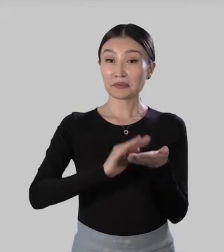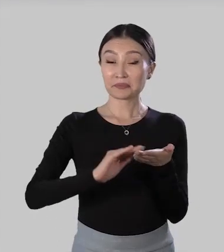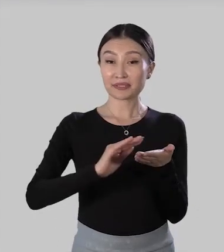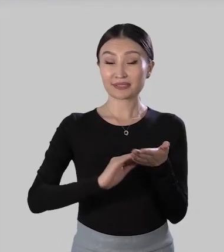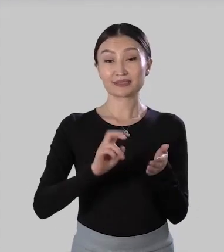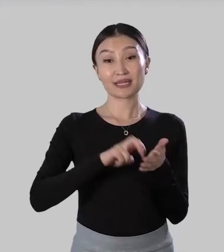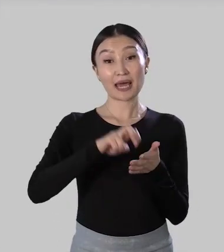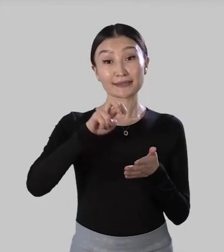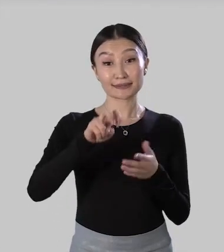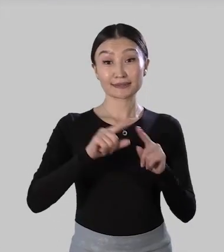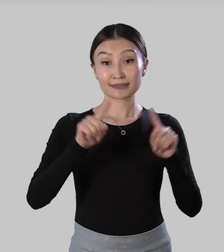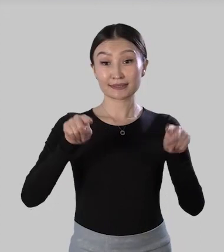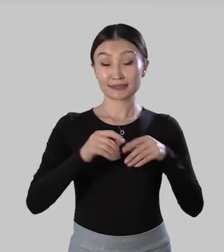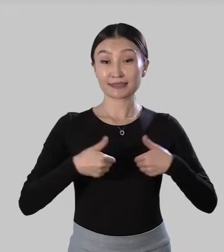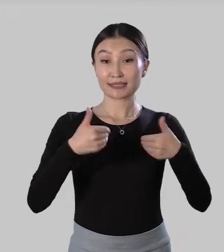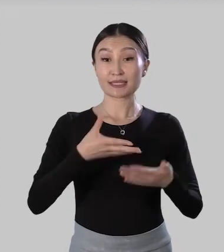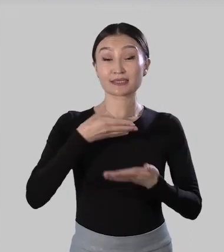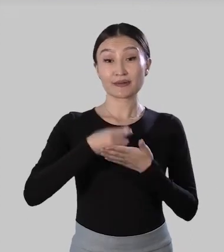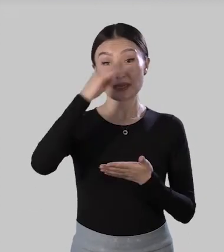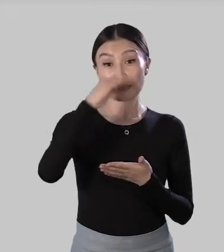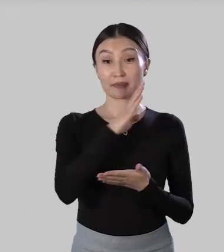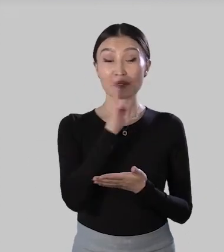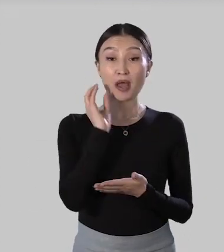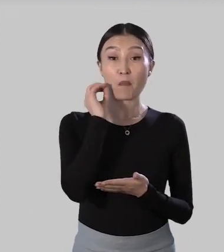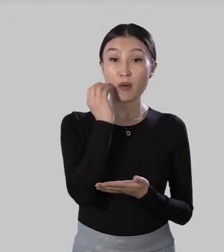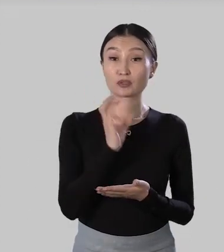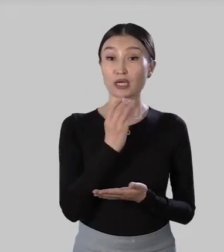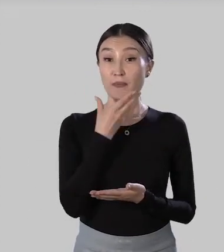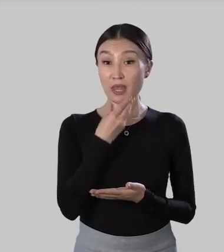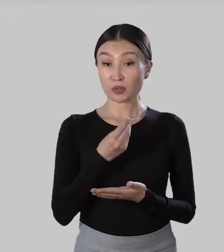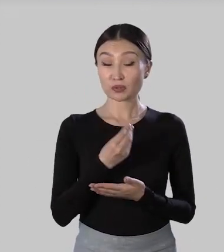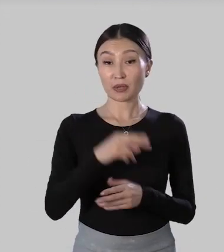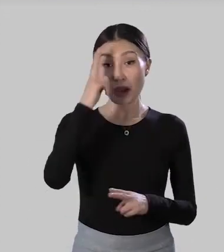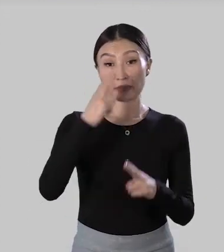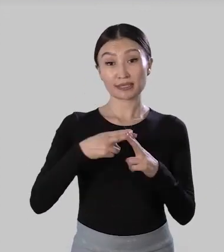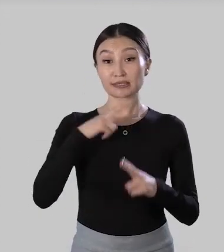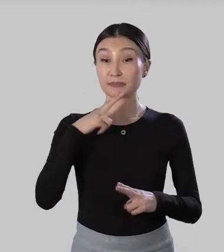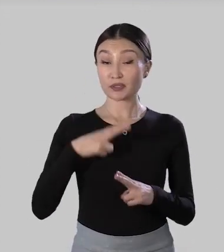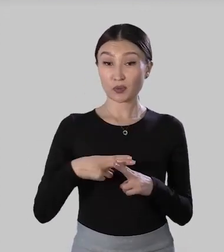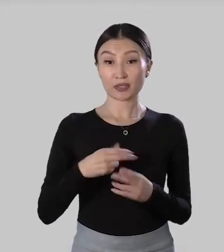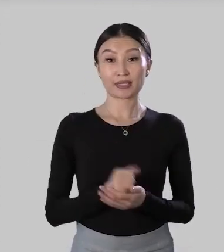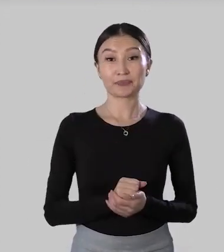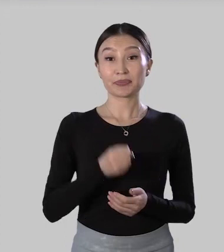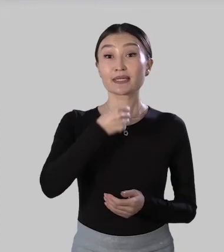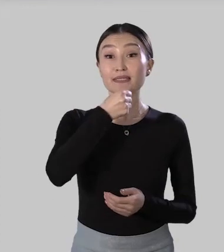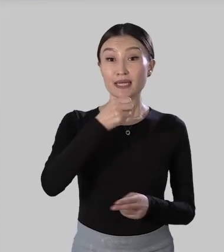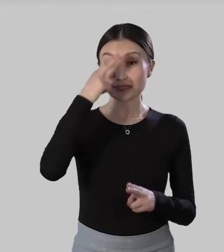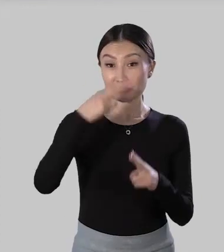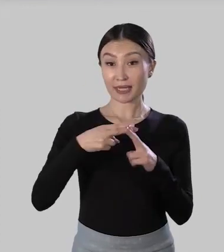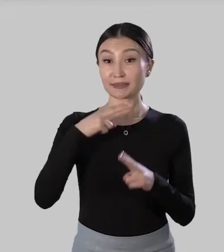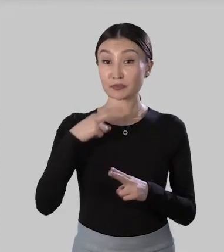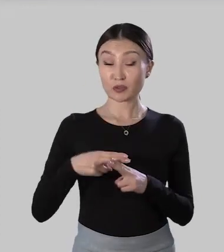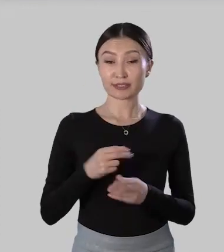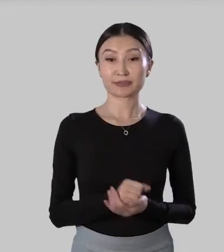Пишите поздравительные открытки своим родителям, бабушкам и дедушкам, братишкам и сестренкам, старшим